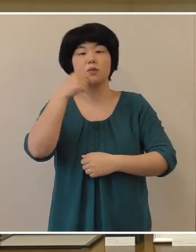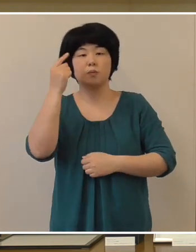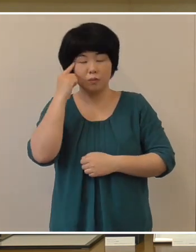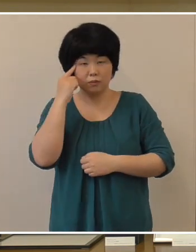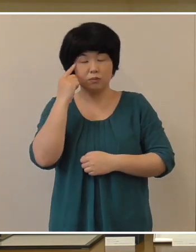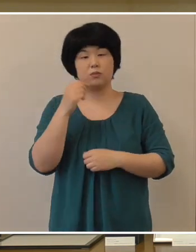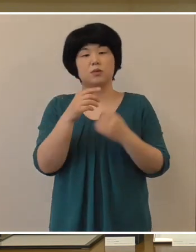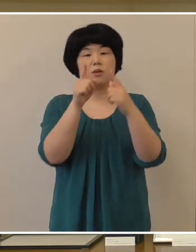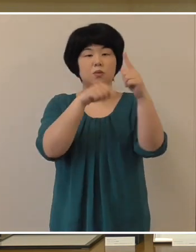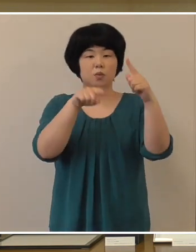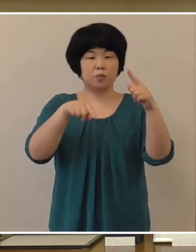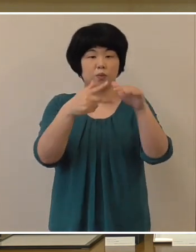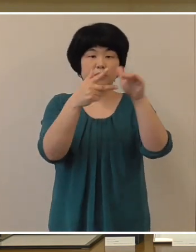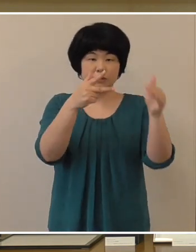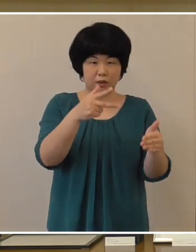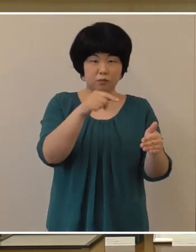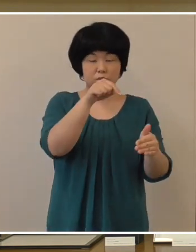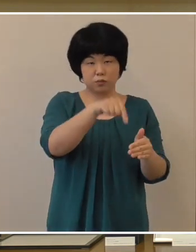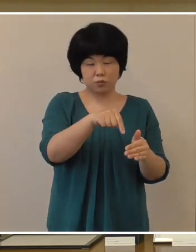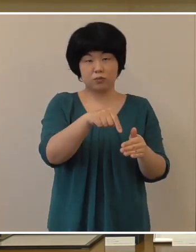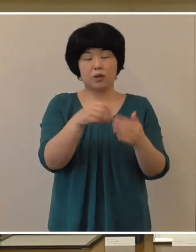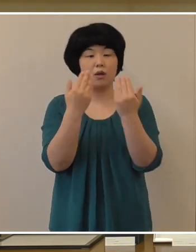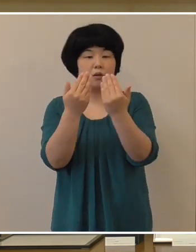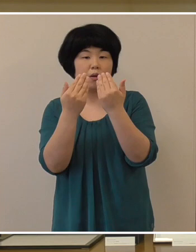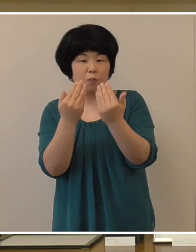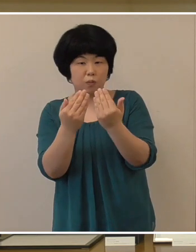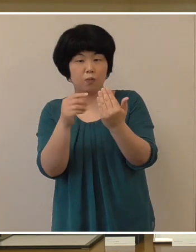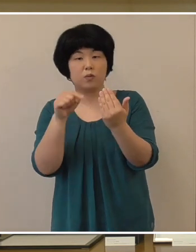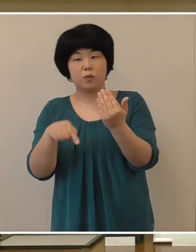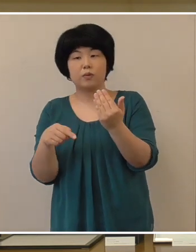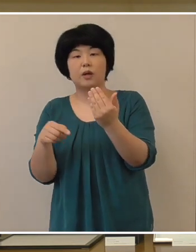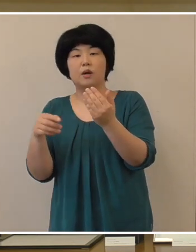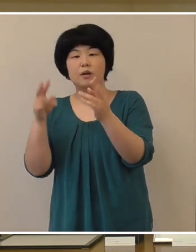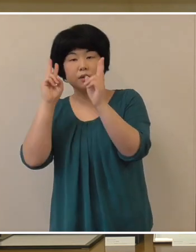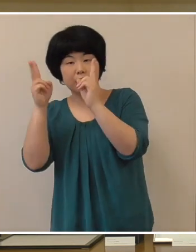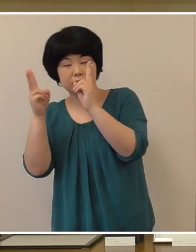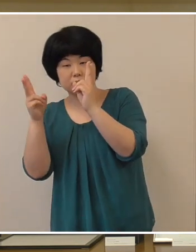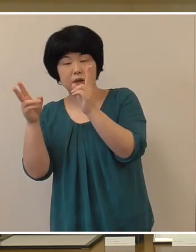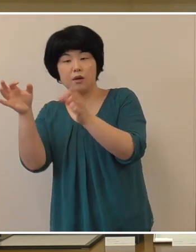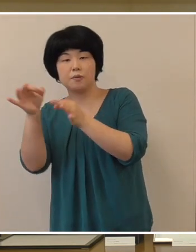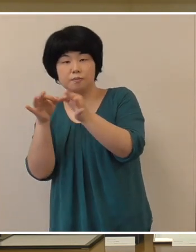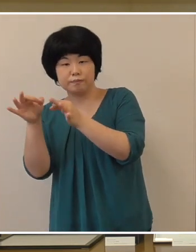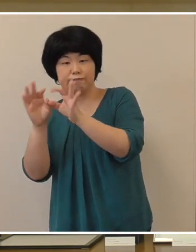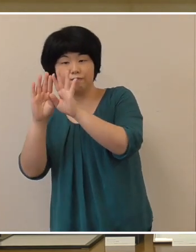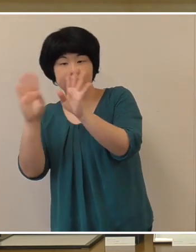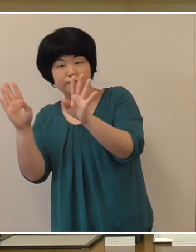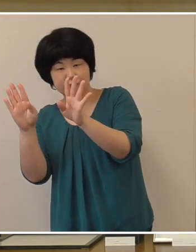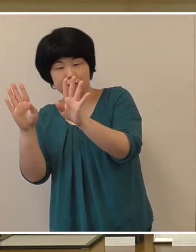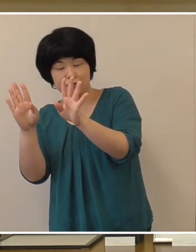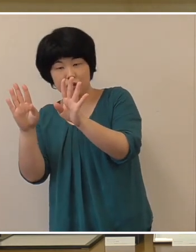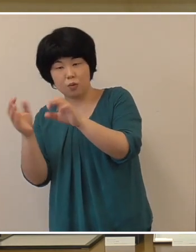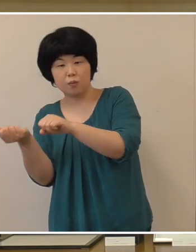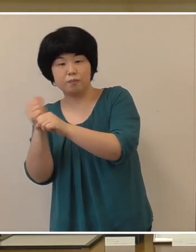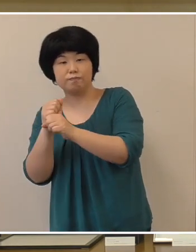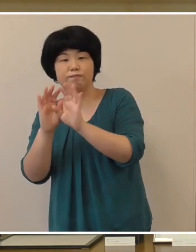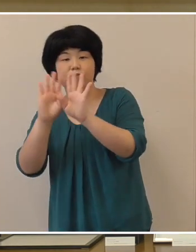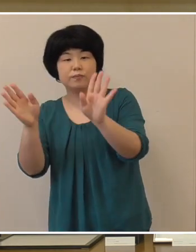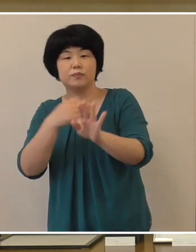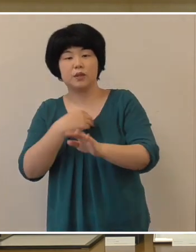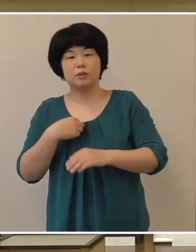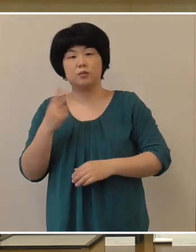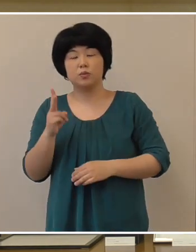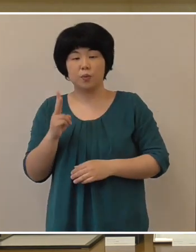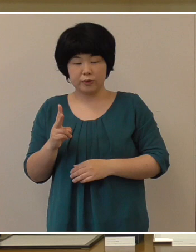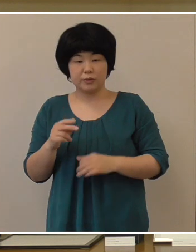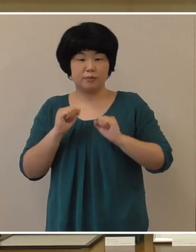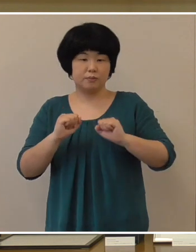開館、学校の活動、そして経済活動の再開など段階的に活動のレベルを引き上げて